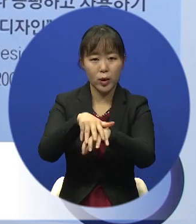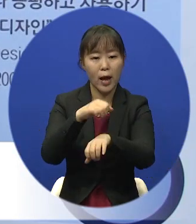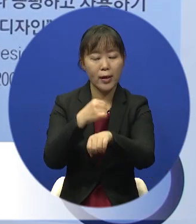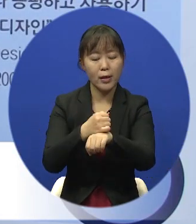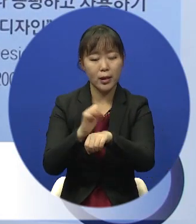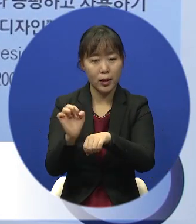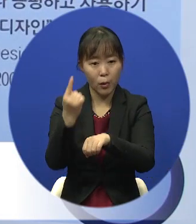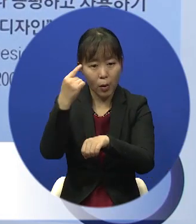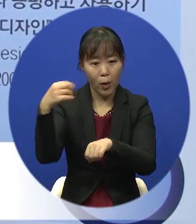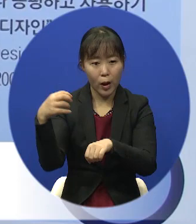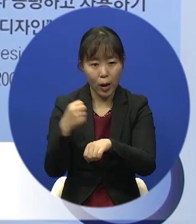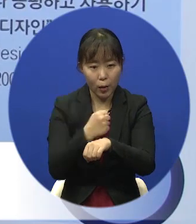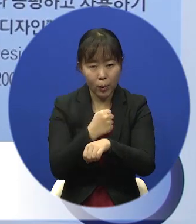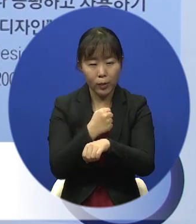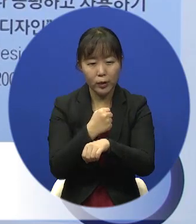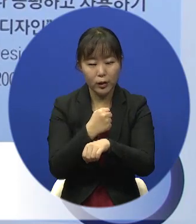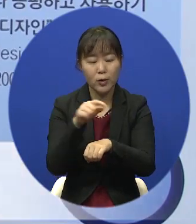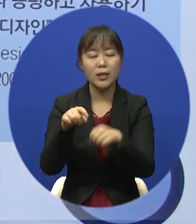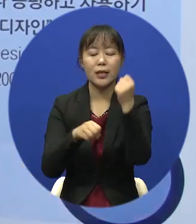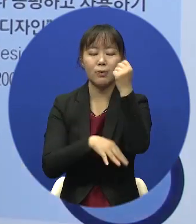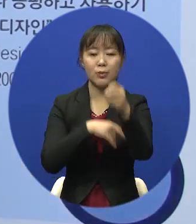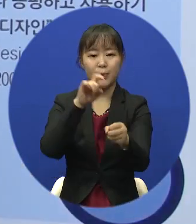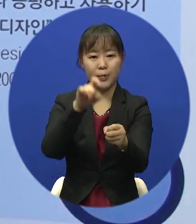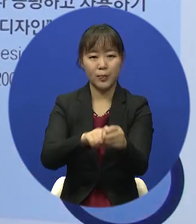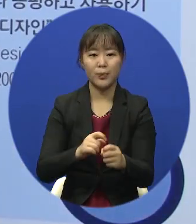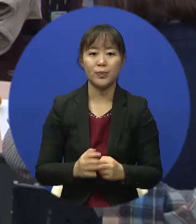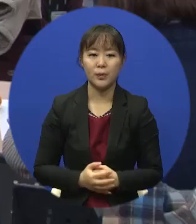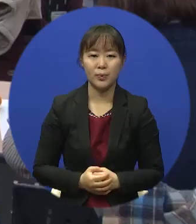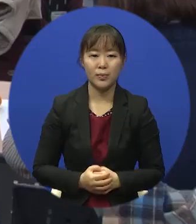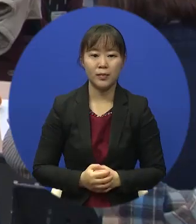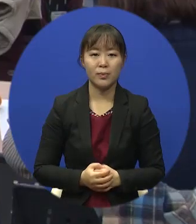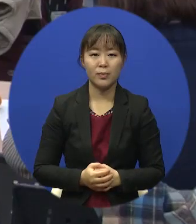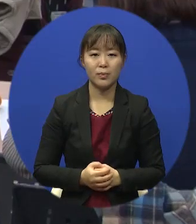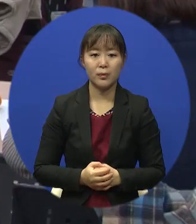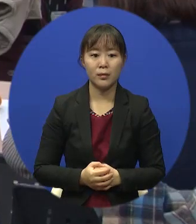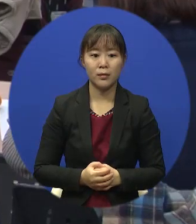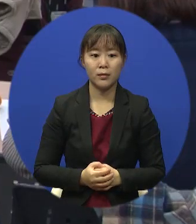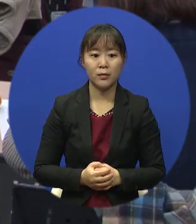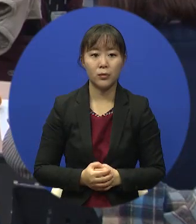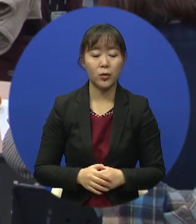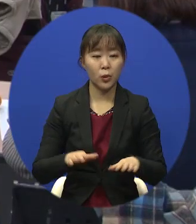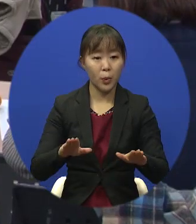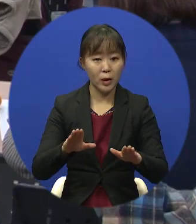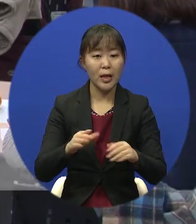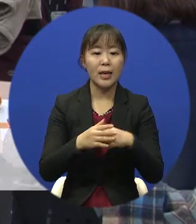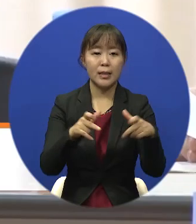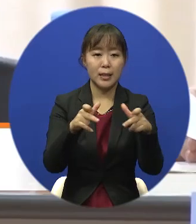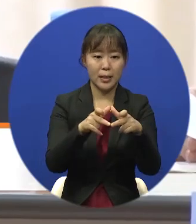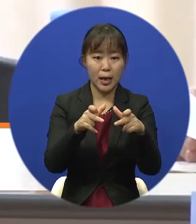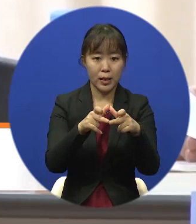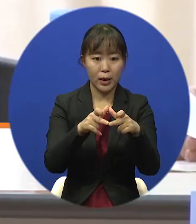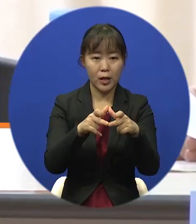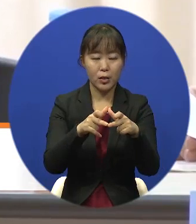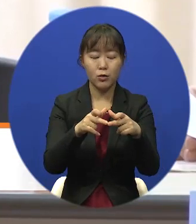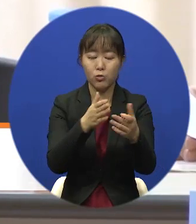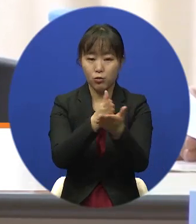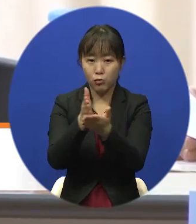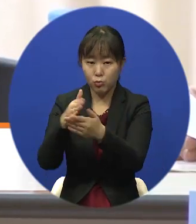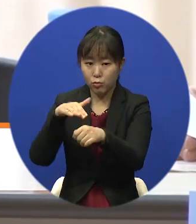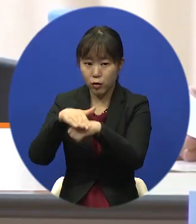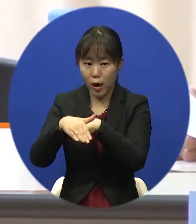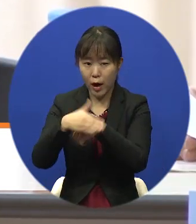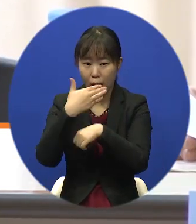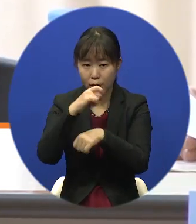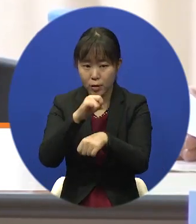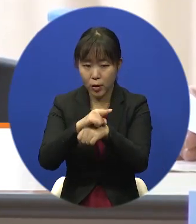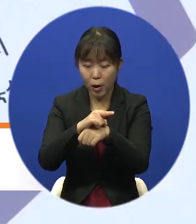계기로 삼고자 하는 게 기본적인 취지입니다. 이번 박람회에서는 장애 주류화 정책의 가능성과